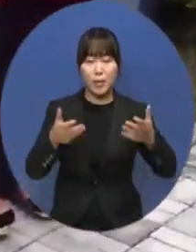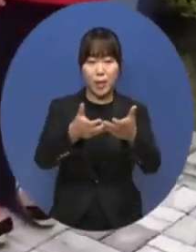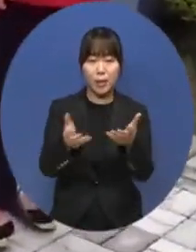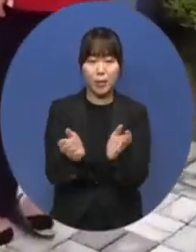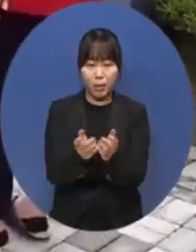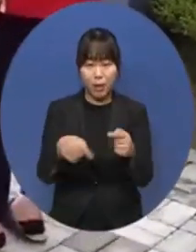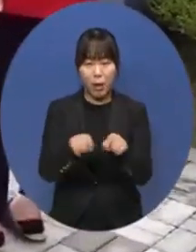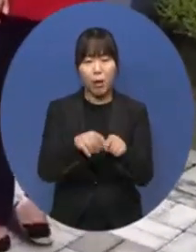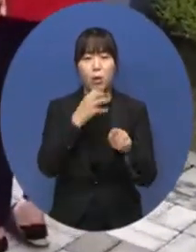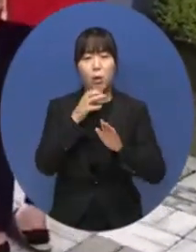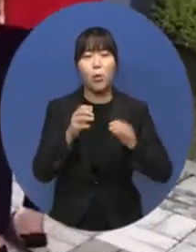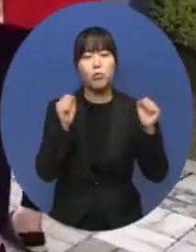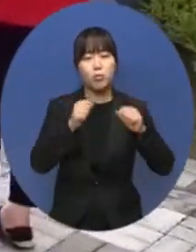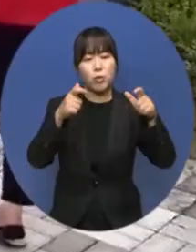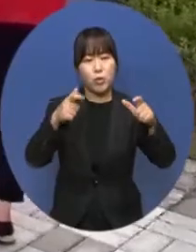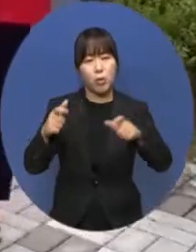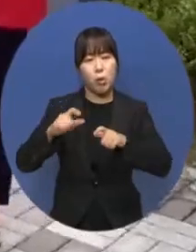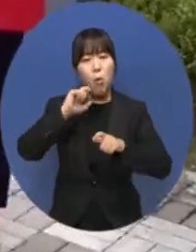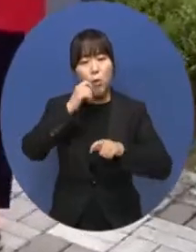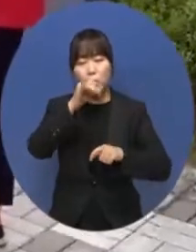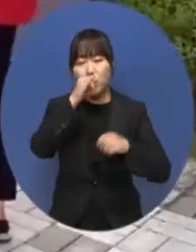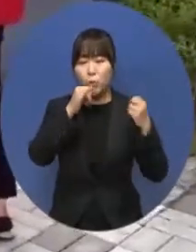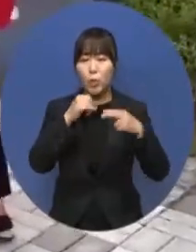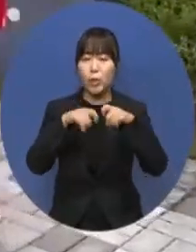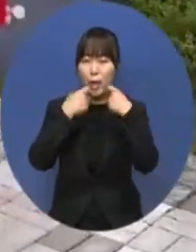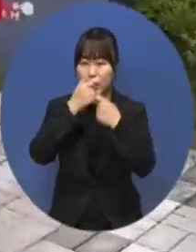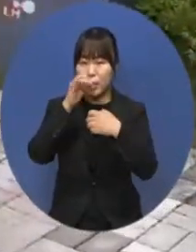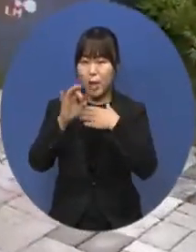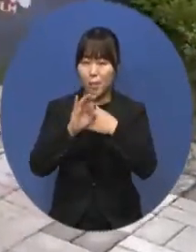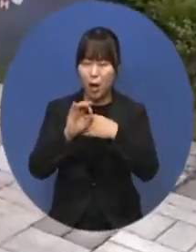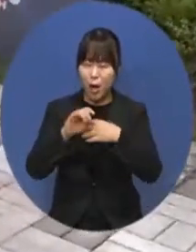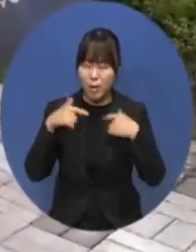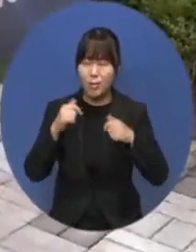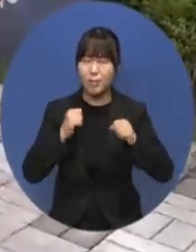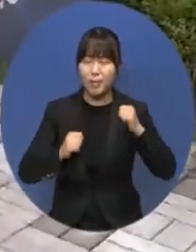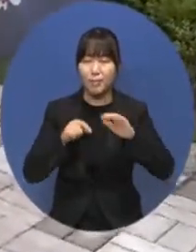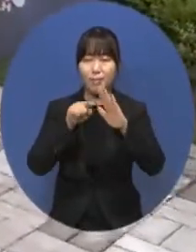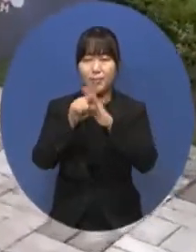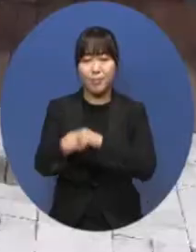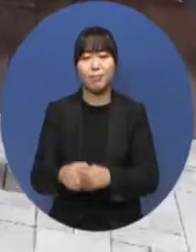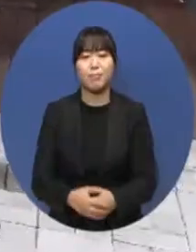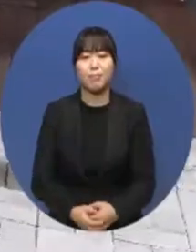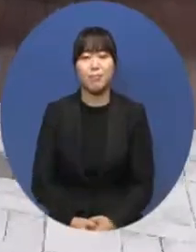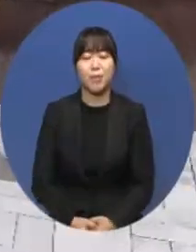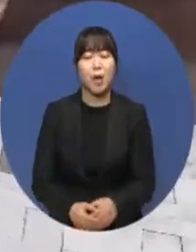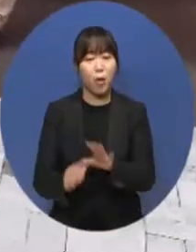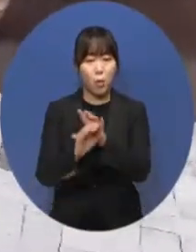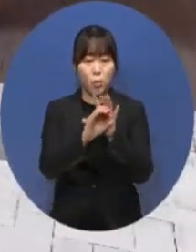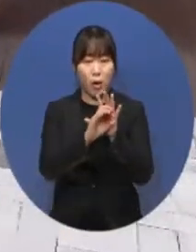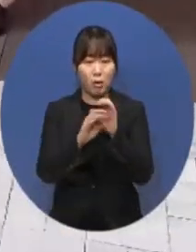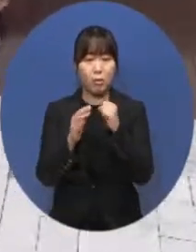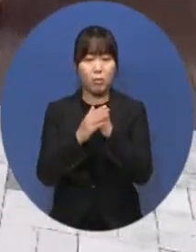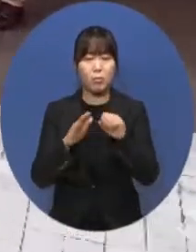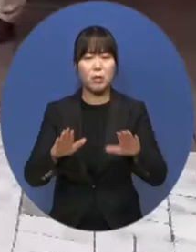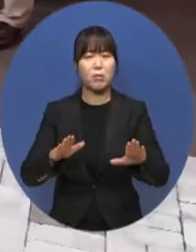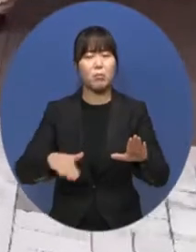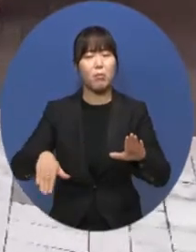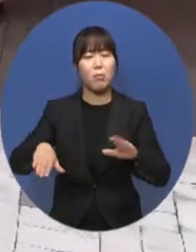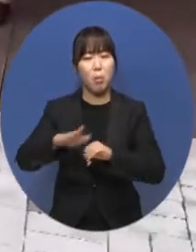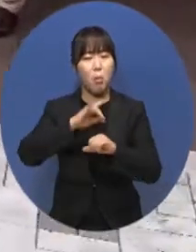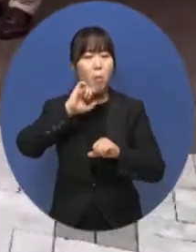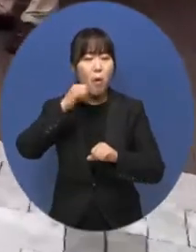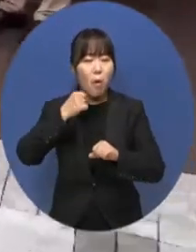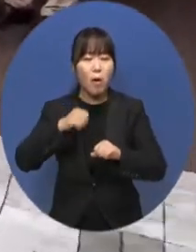지역에 어려움을 호소하는 기관이나 개인이 있으면 언제든 달려갑니다. 코로나19로 어려운 지금